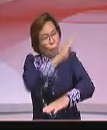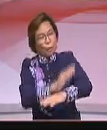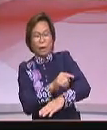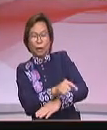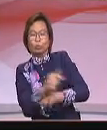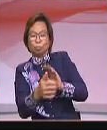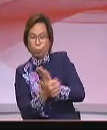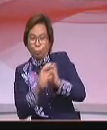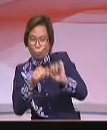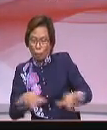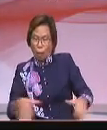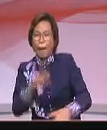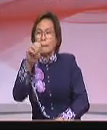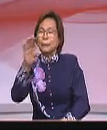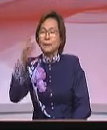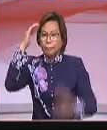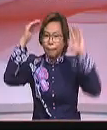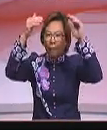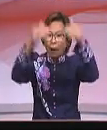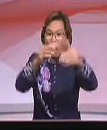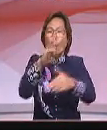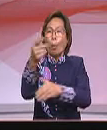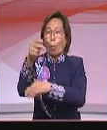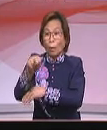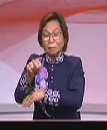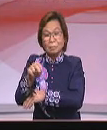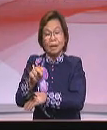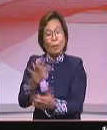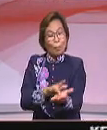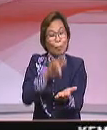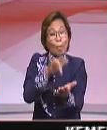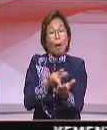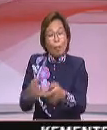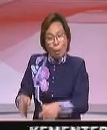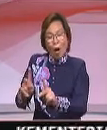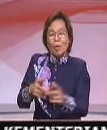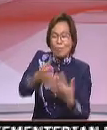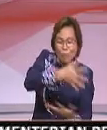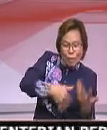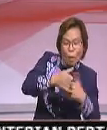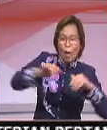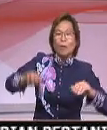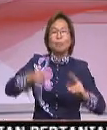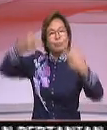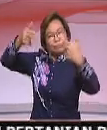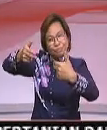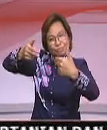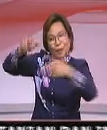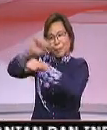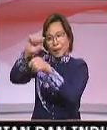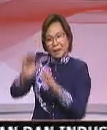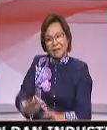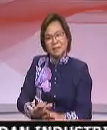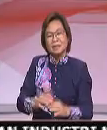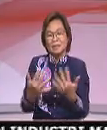Apil. Menteri Besar Pahang Datuk Seri Wan Husni Ismail mengambil peluang beramai mesra menerusi persidangan video dengan petugas